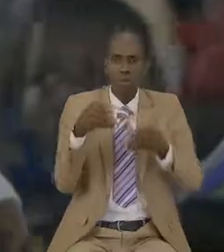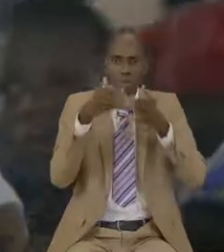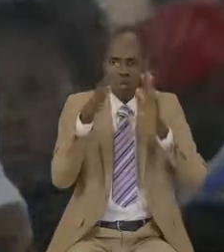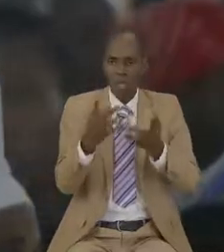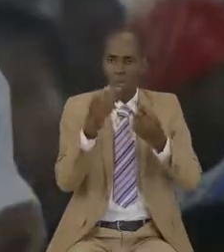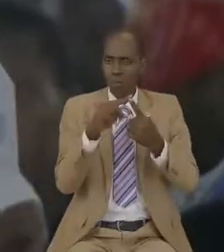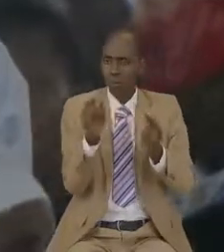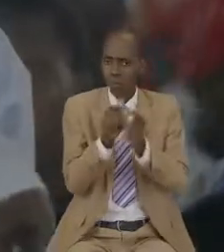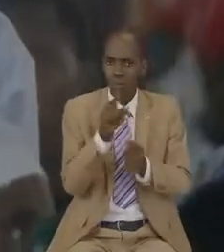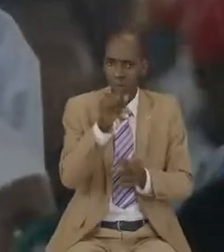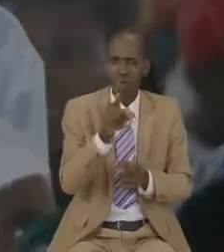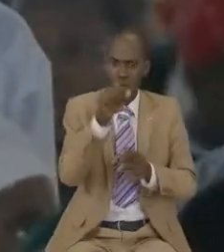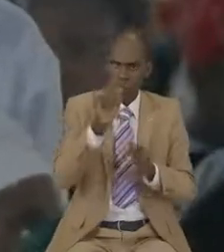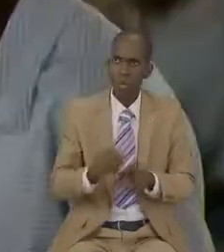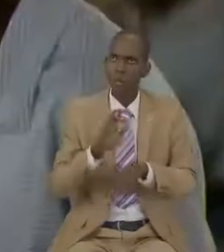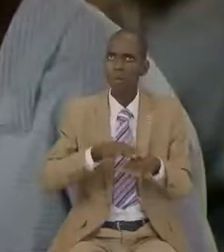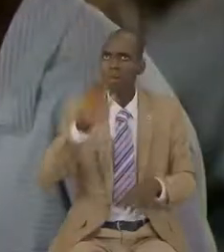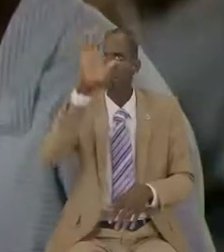cliquez dessus et remplissez-le.